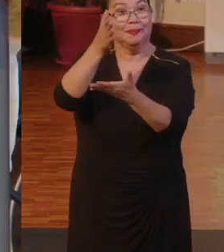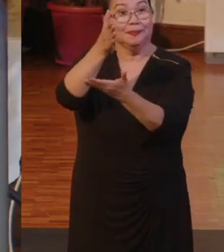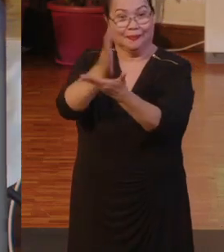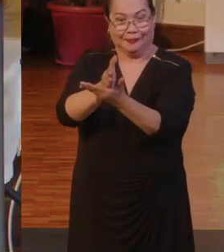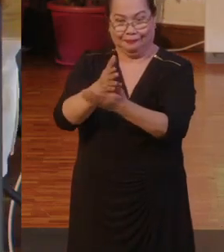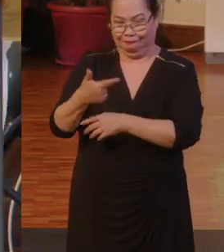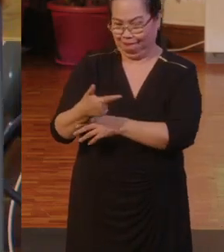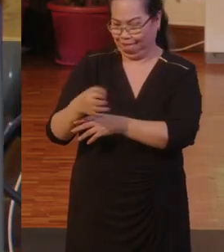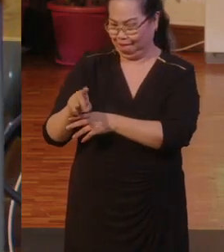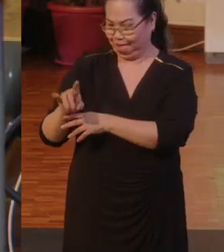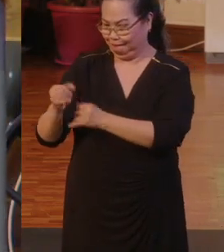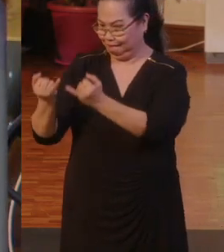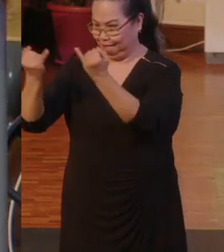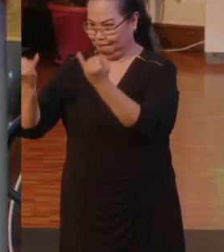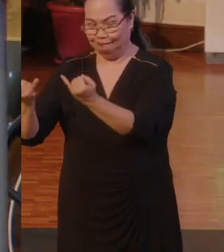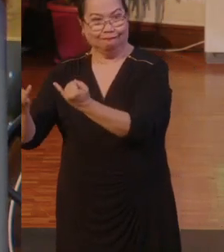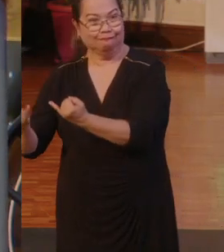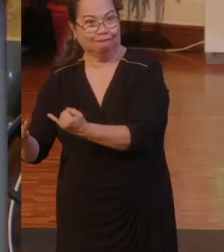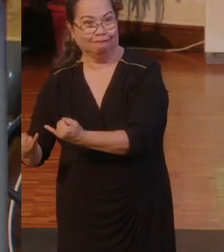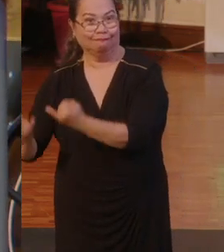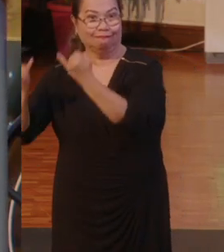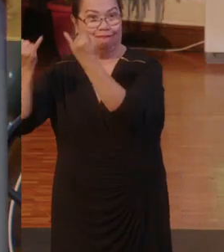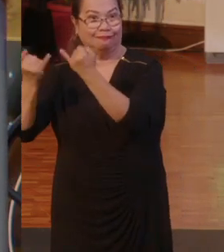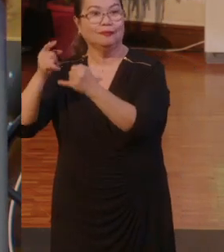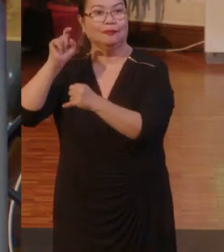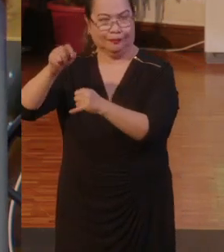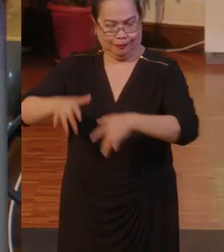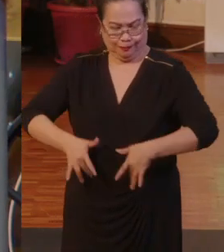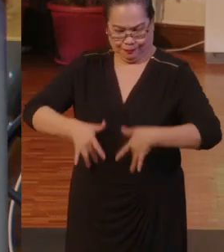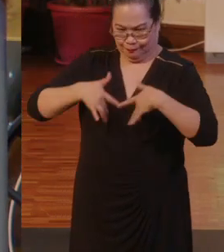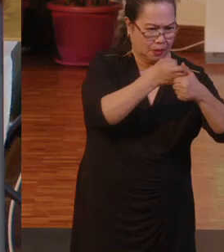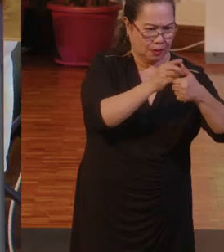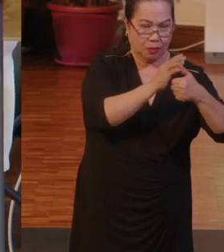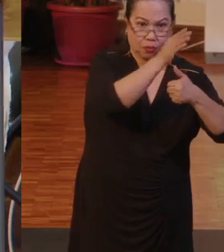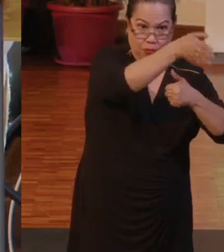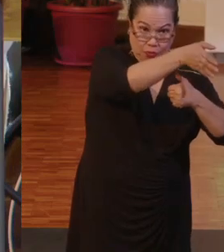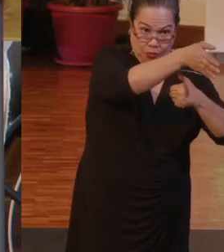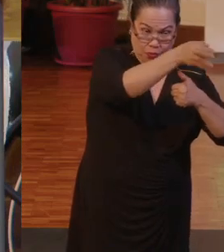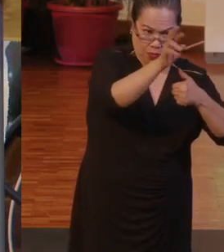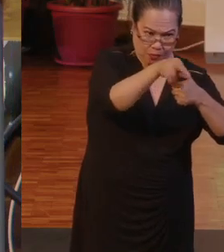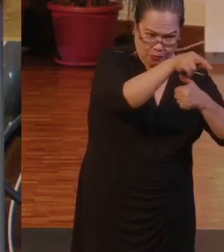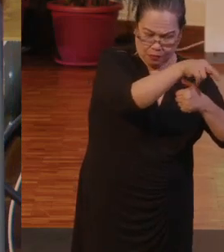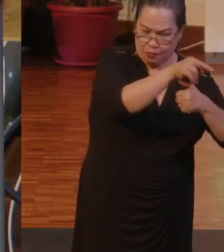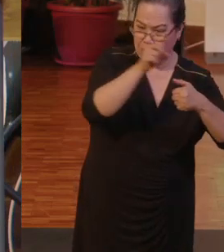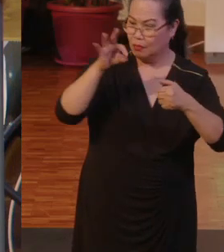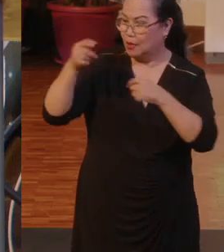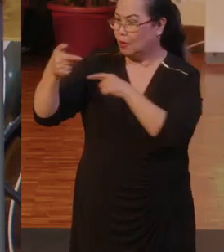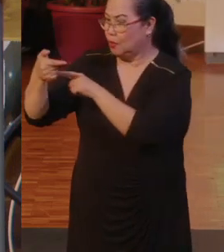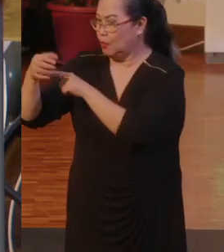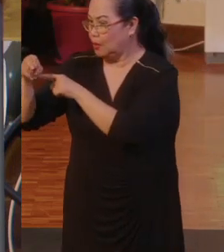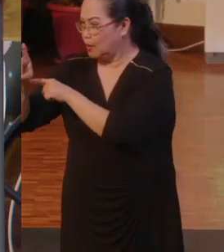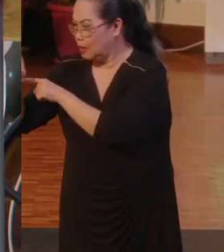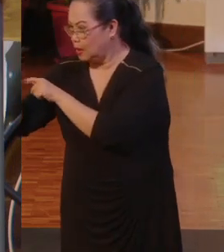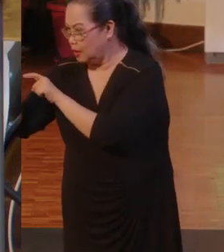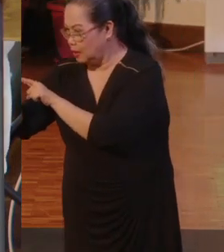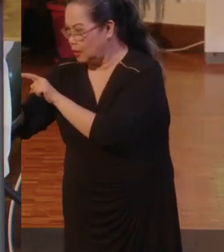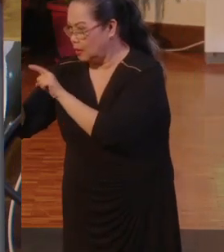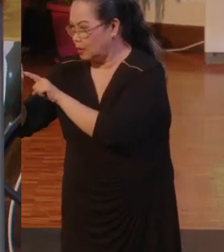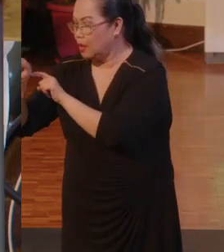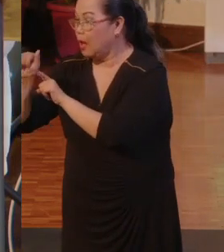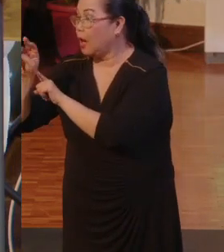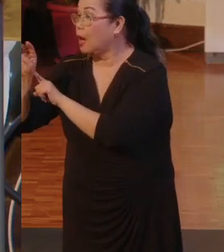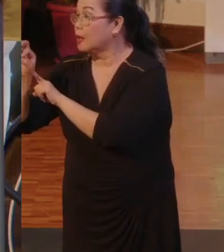hindi nila tinanim. Nagkaroon sila ng mga farm na hindi nila pag-aari noon. Mga kapatid, yan po